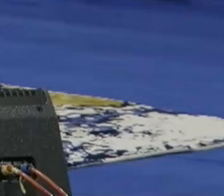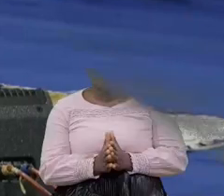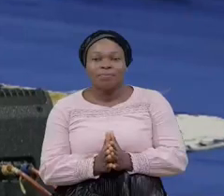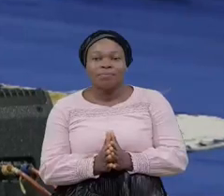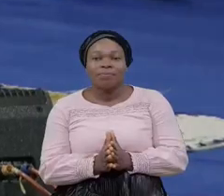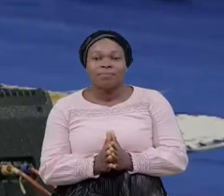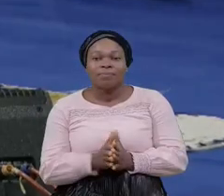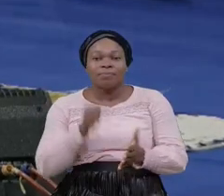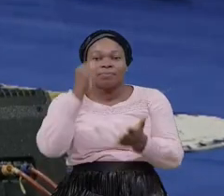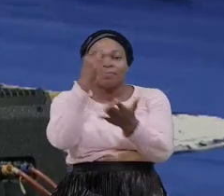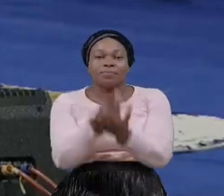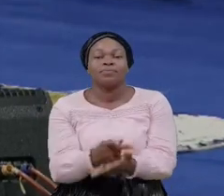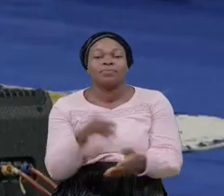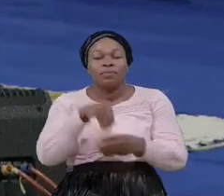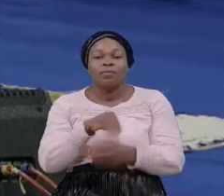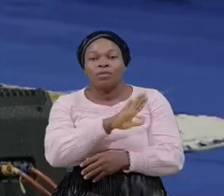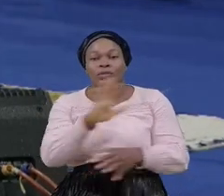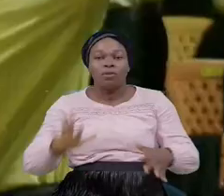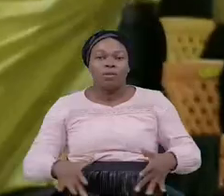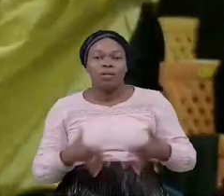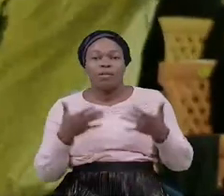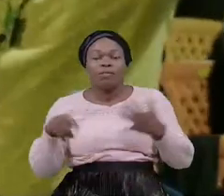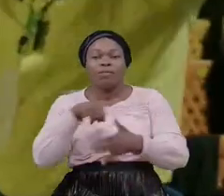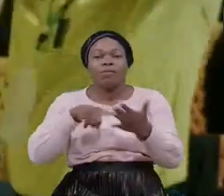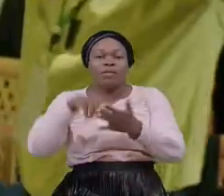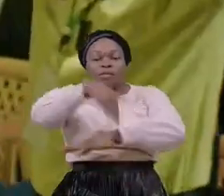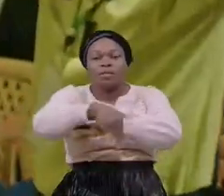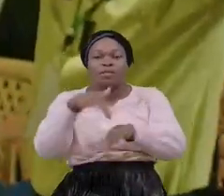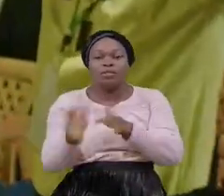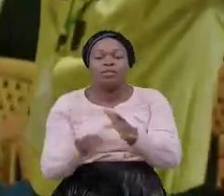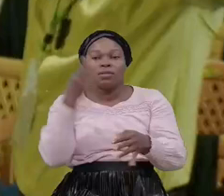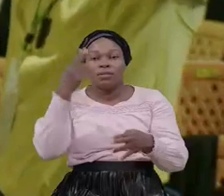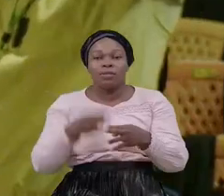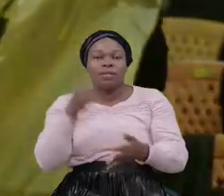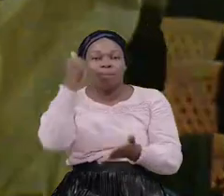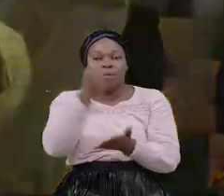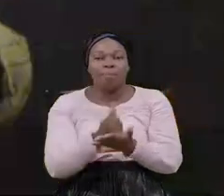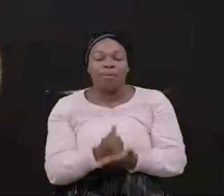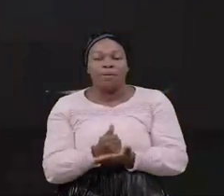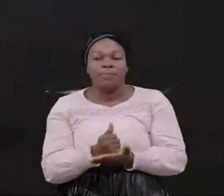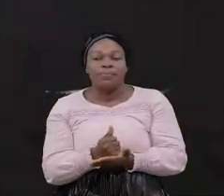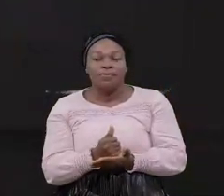La confirmation dans votre vie, ce soit au nom de Jésus-Christ.